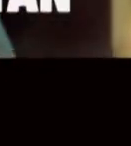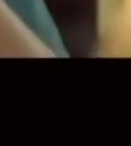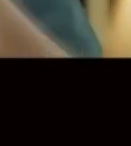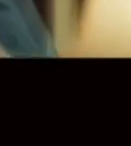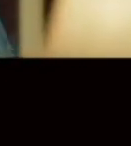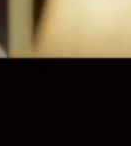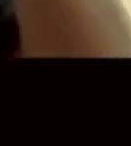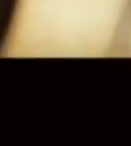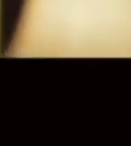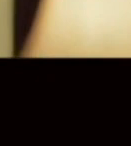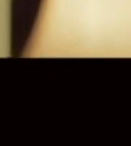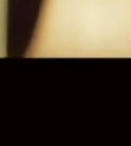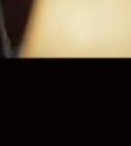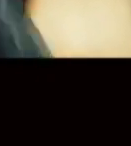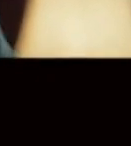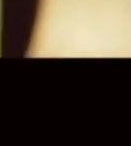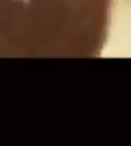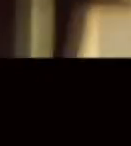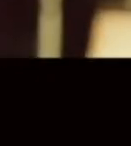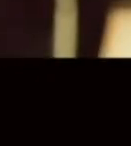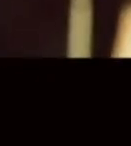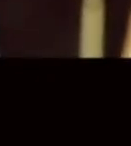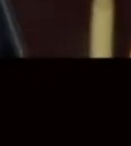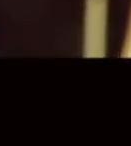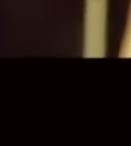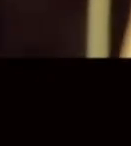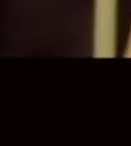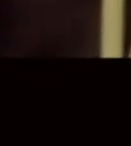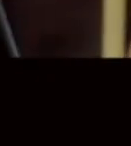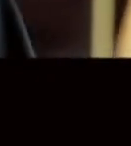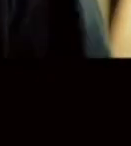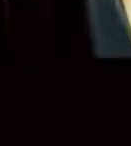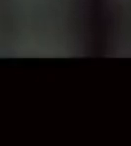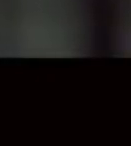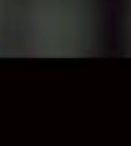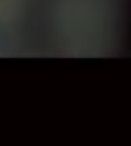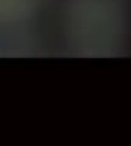Bangkitlah kesehatan ekonomi Indonesia.